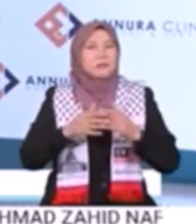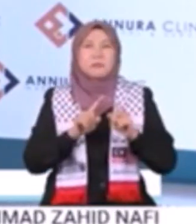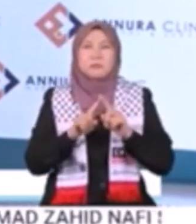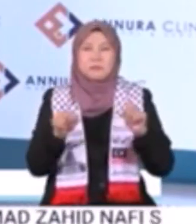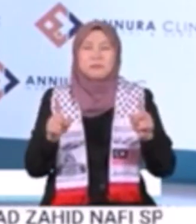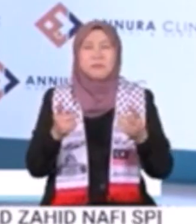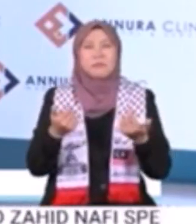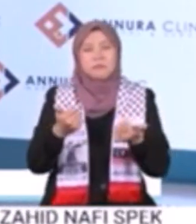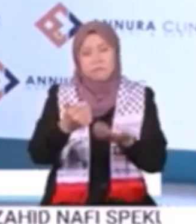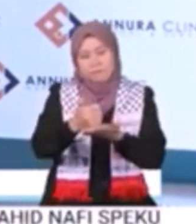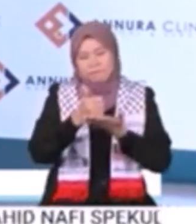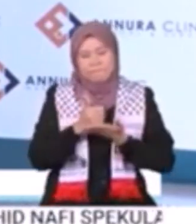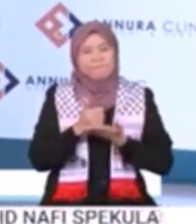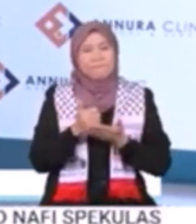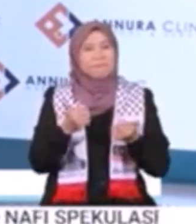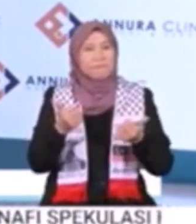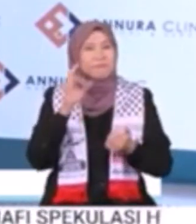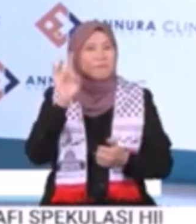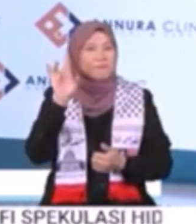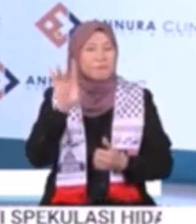sangat-sangat membantu. Dan insya-Allah